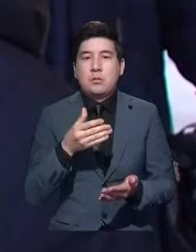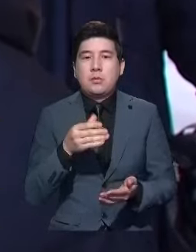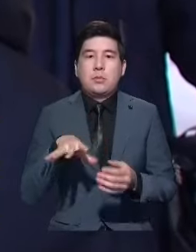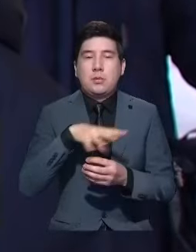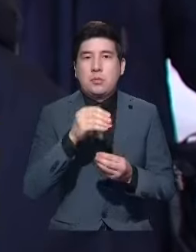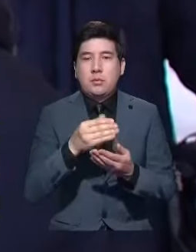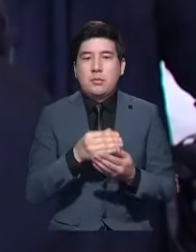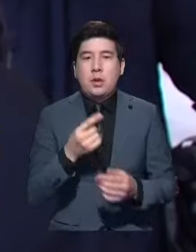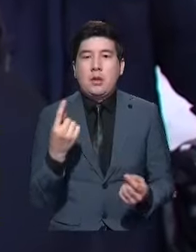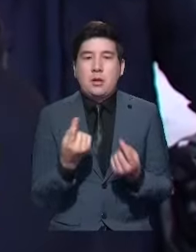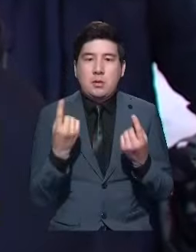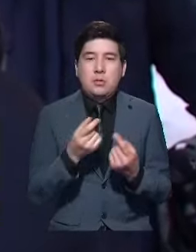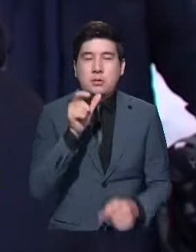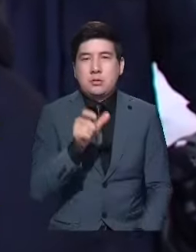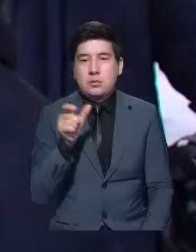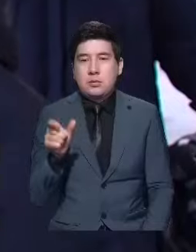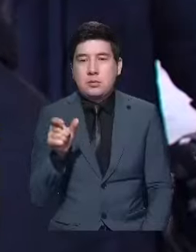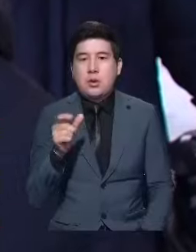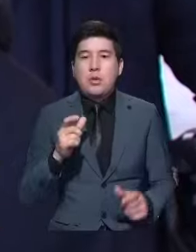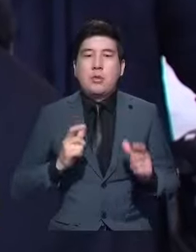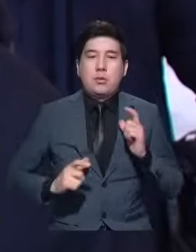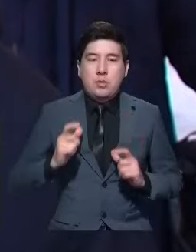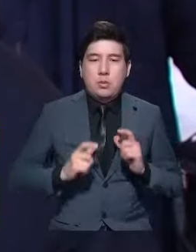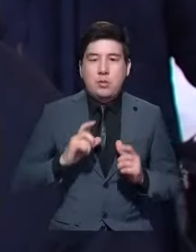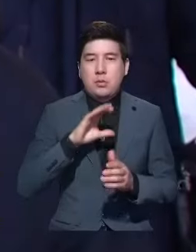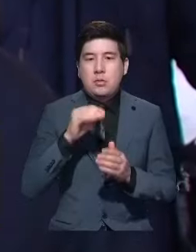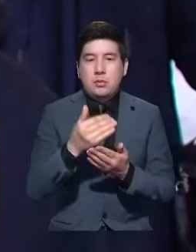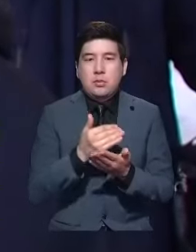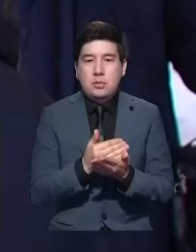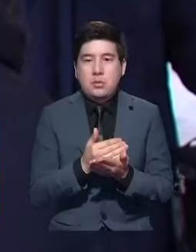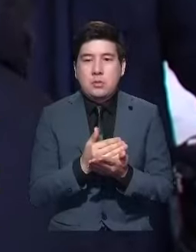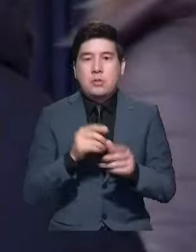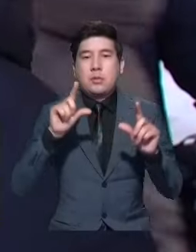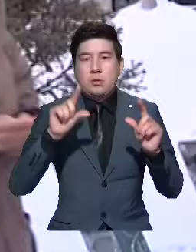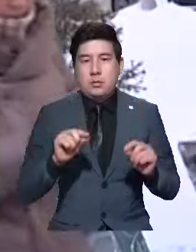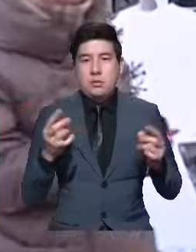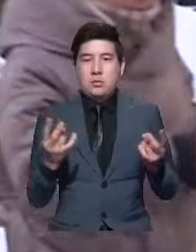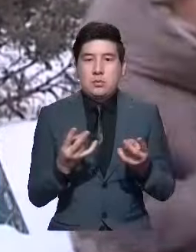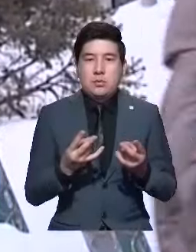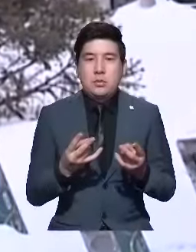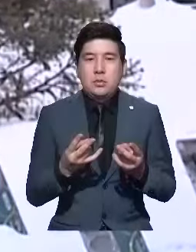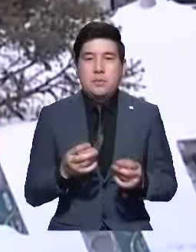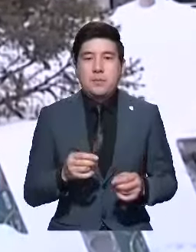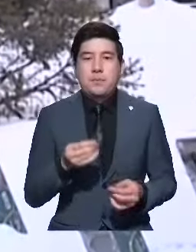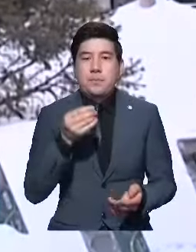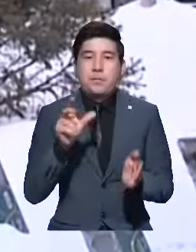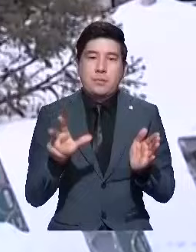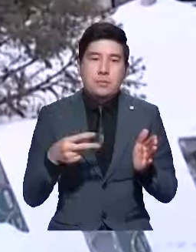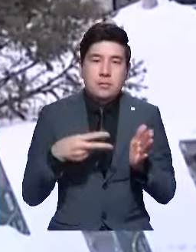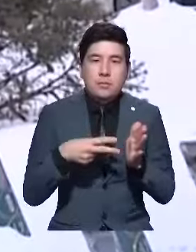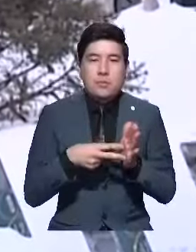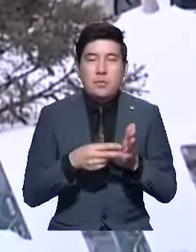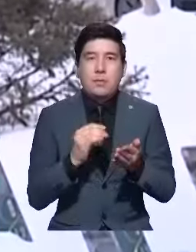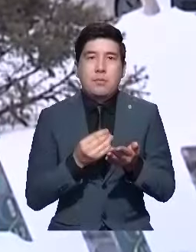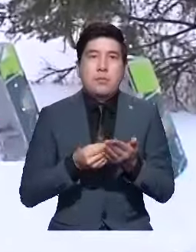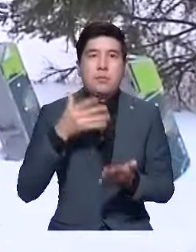негізі қарапайым адамдарға, студенттерге менің ойымша кішкене төмендету керек сияқты. Бағасы өте шарықтап кеткен